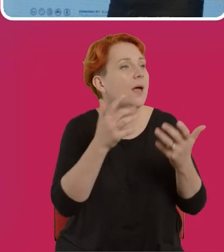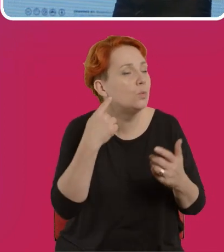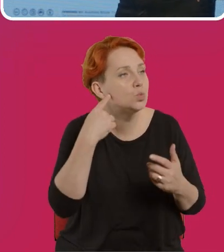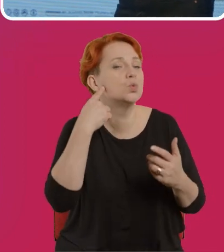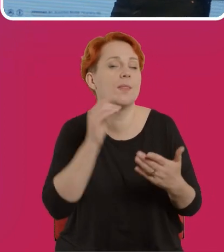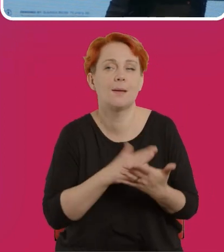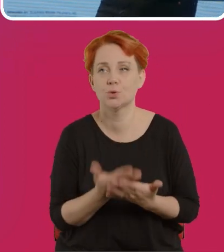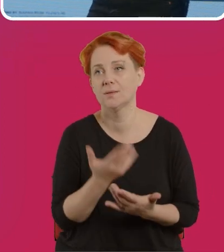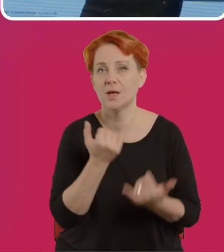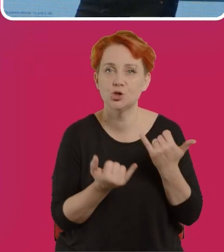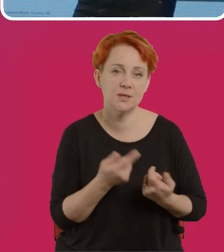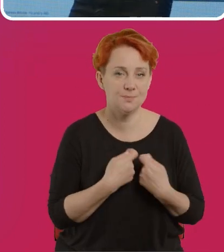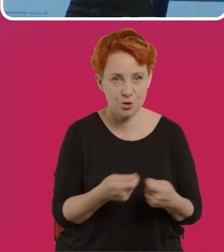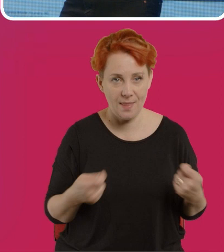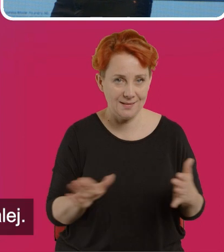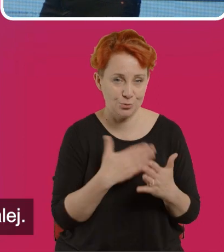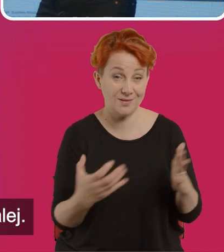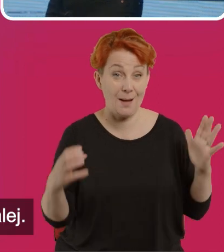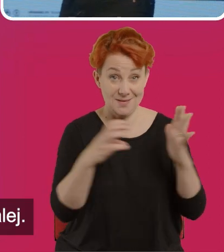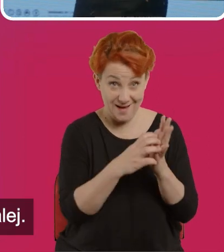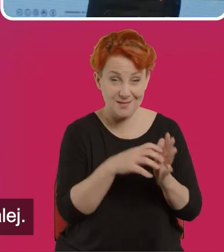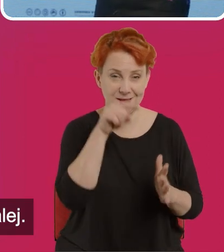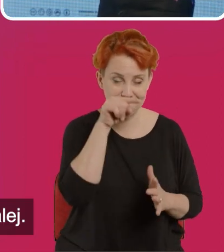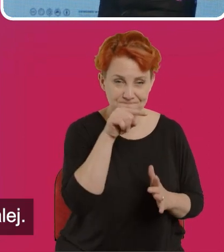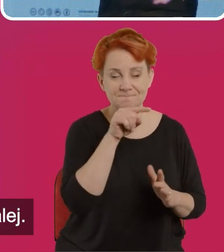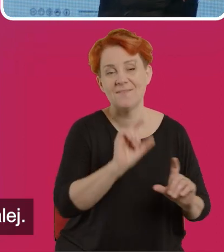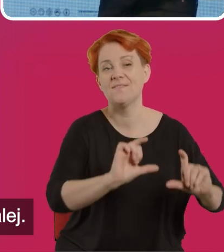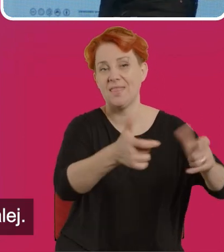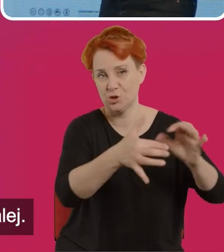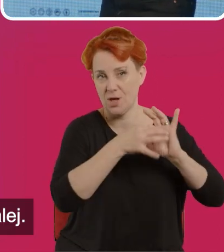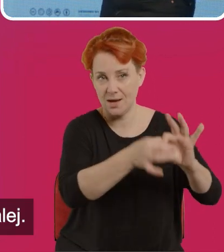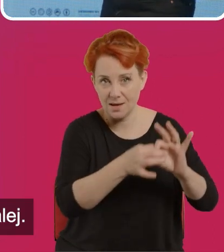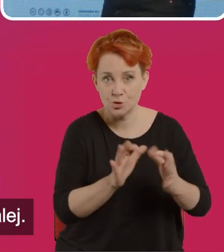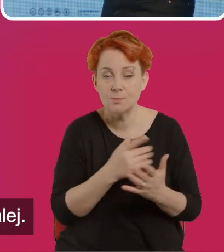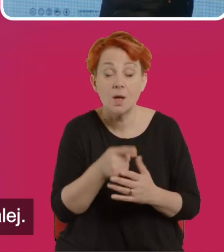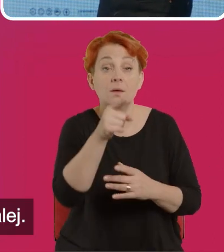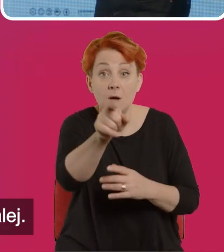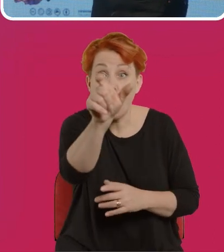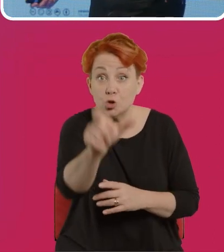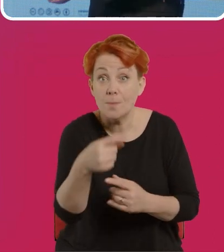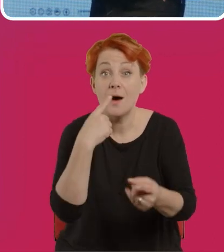jeżeli sprzedajemy, niech będzie tą aplikację eventową, to czy on w ogóle rozmawia o organizacji konferencji